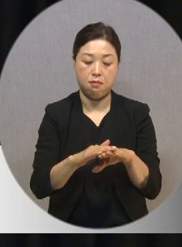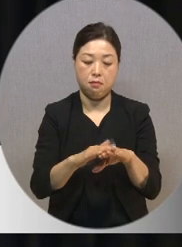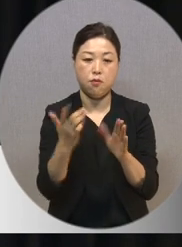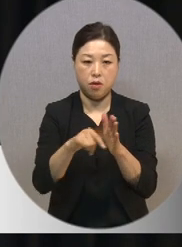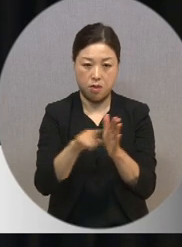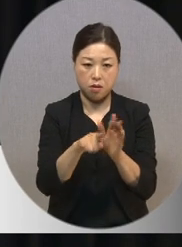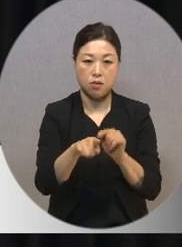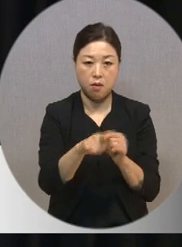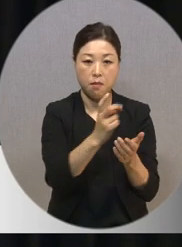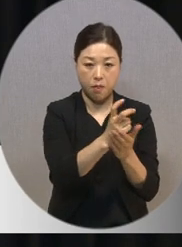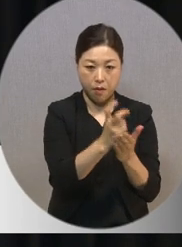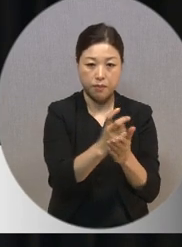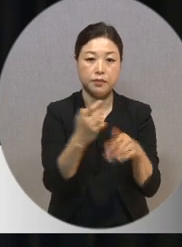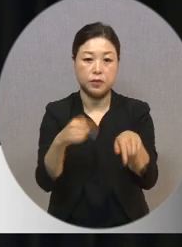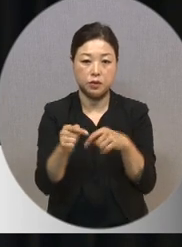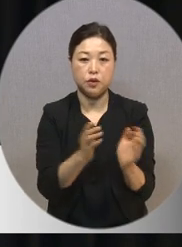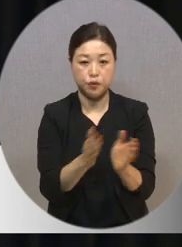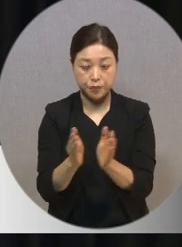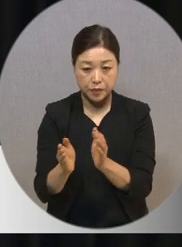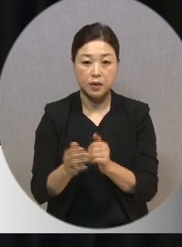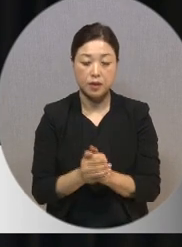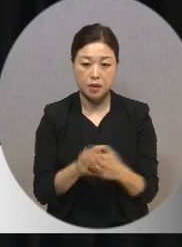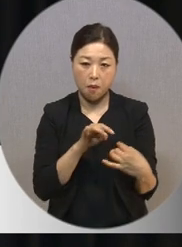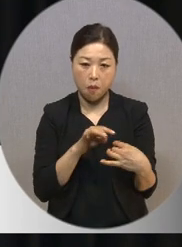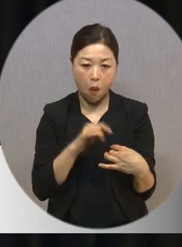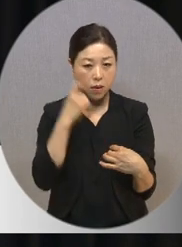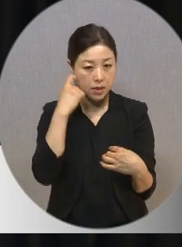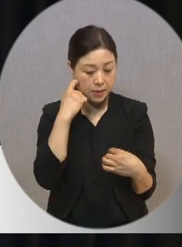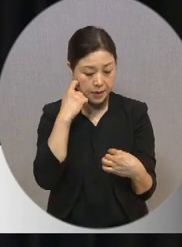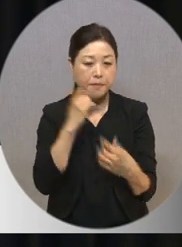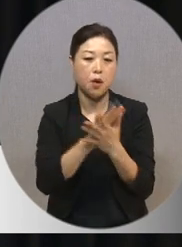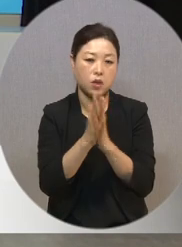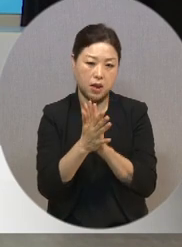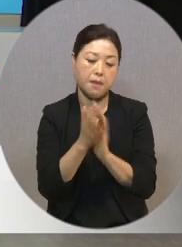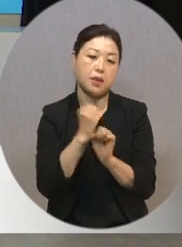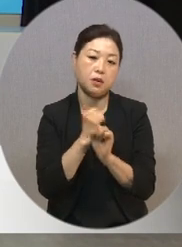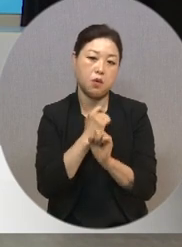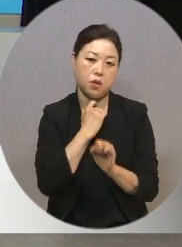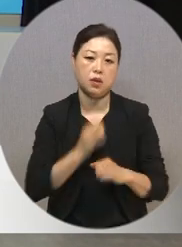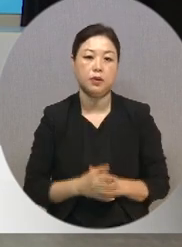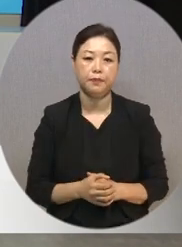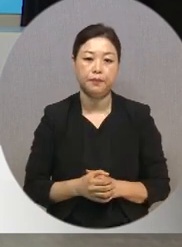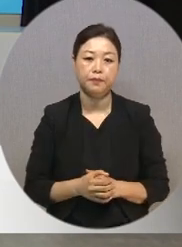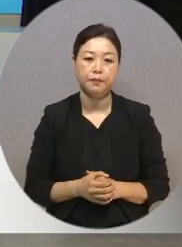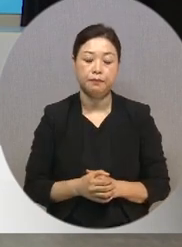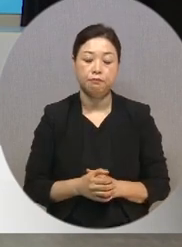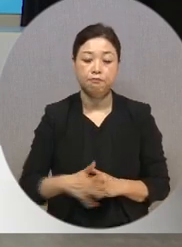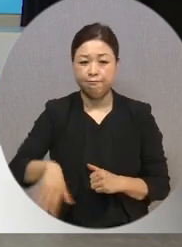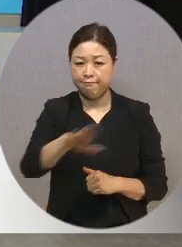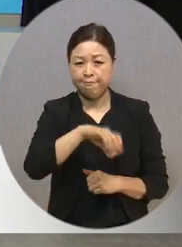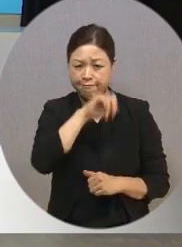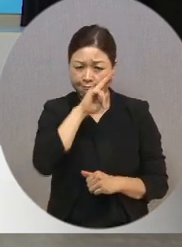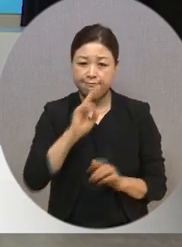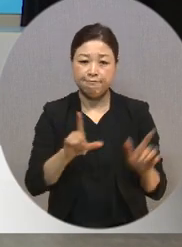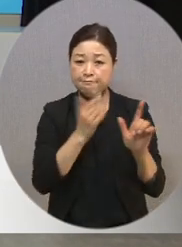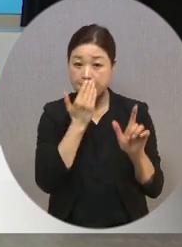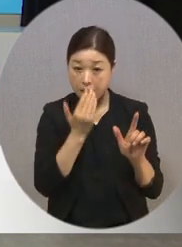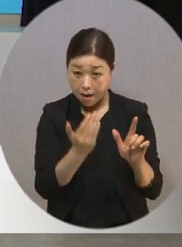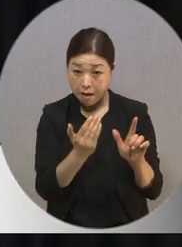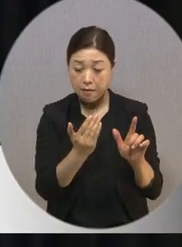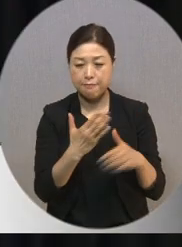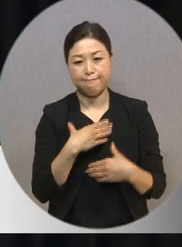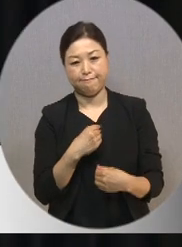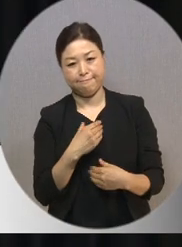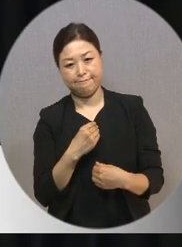정책들을 준비해서 좀 피부에 와닿는 변화를 이끌어내고자 합니다. 네. 네, 우리 모두가 편리하게 살